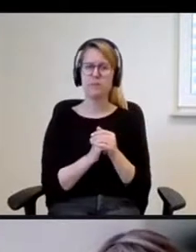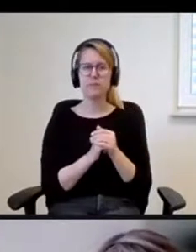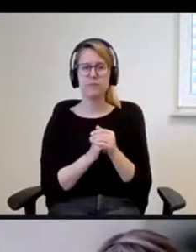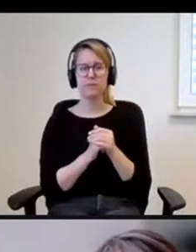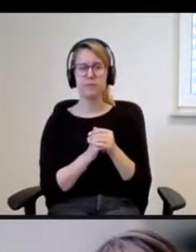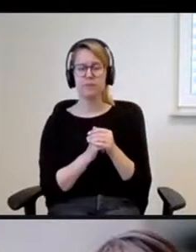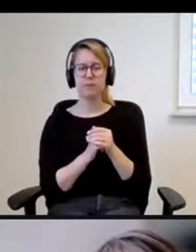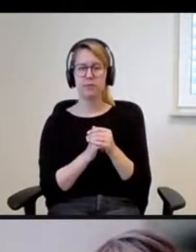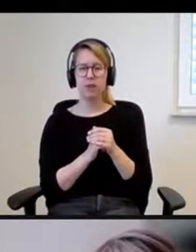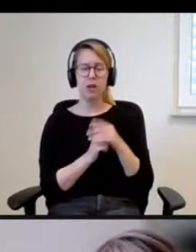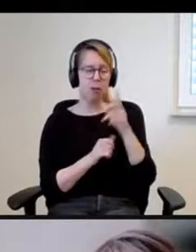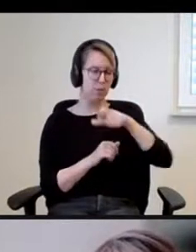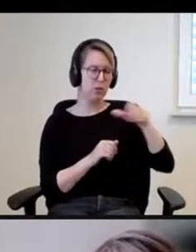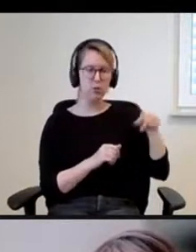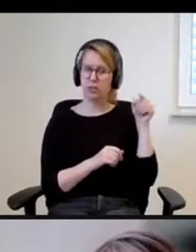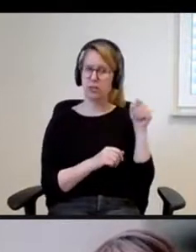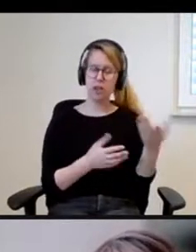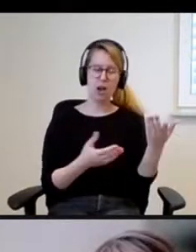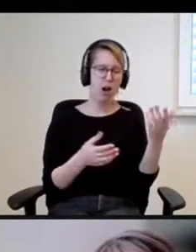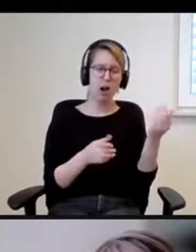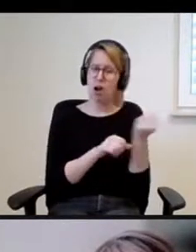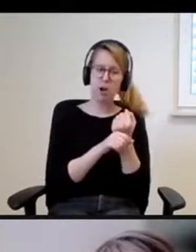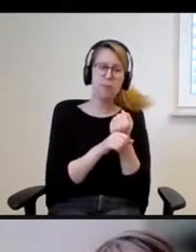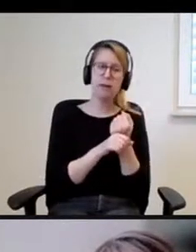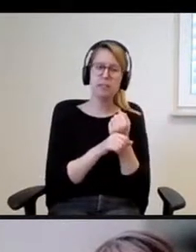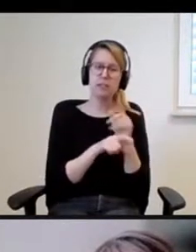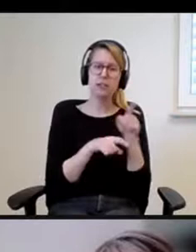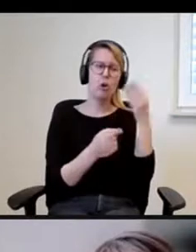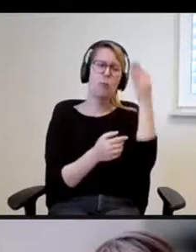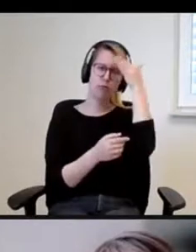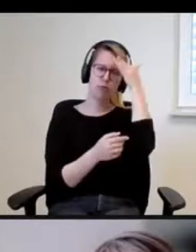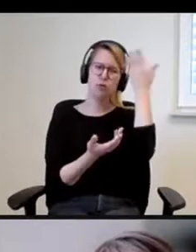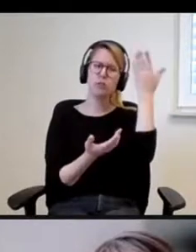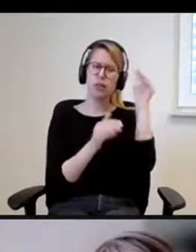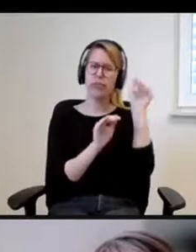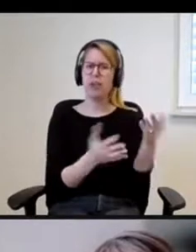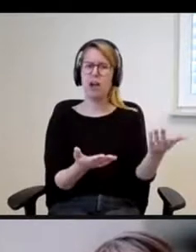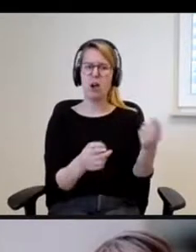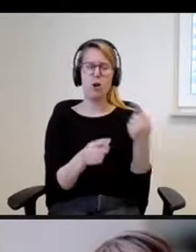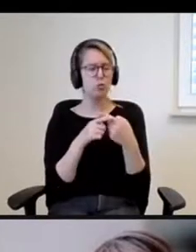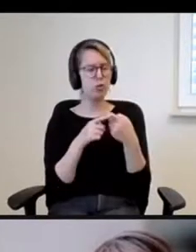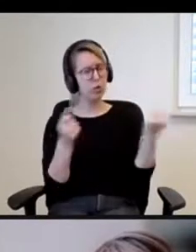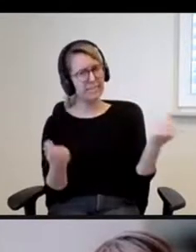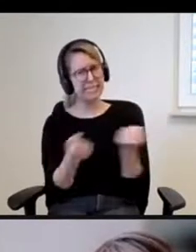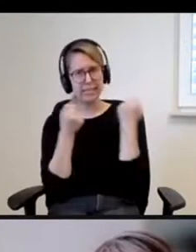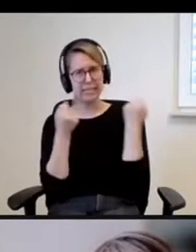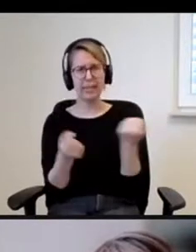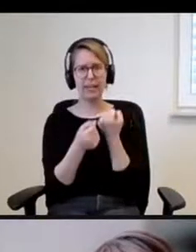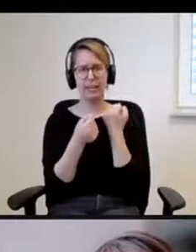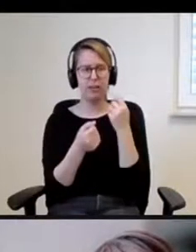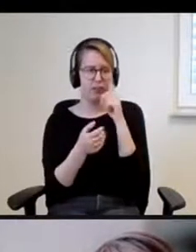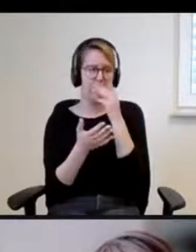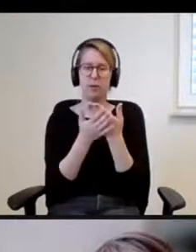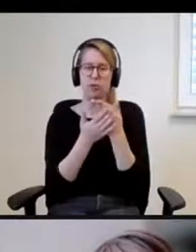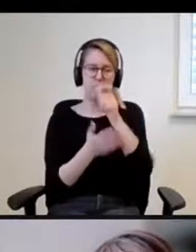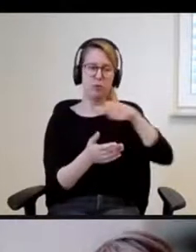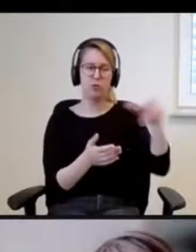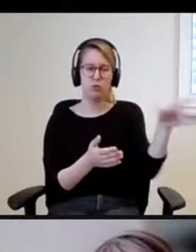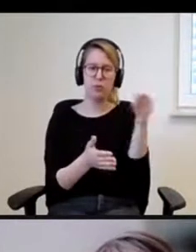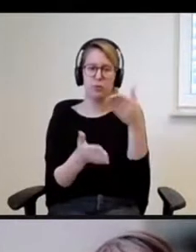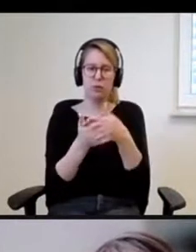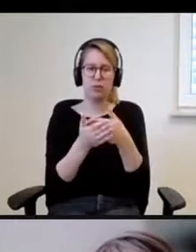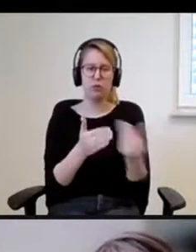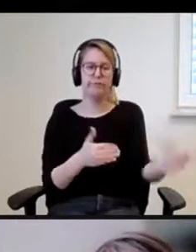die Leute, die dort arbeiten, ein Bewusstsein haben und auch ein gewisses Training haben, wenn eine Person mit einer Behinderung